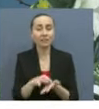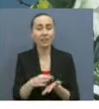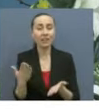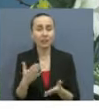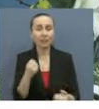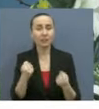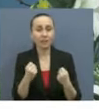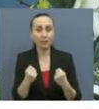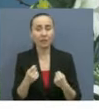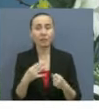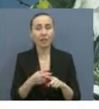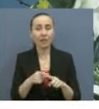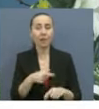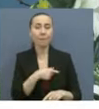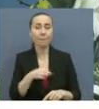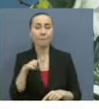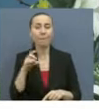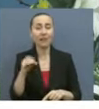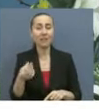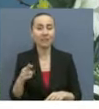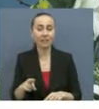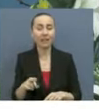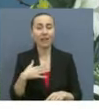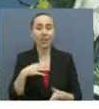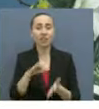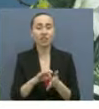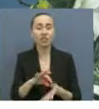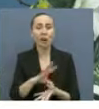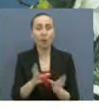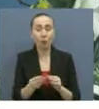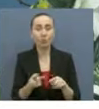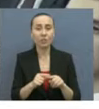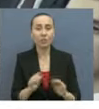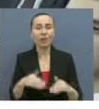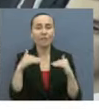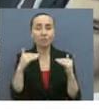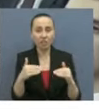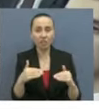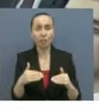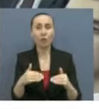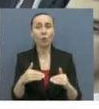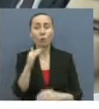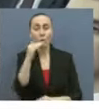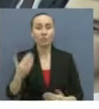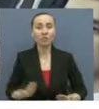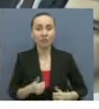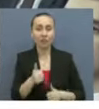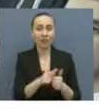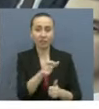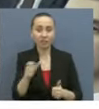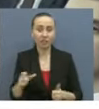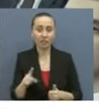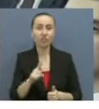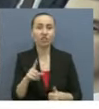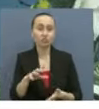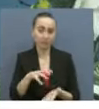доктрине партии. Наша цель – общее повышение уровня жизни каждого жителя, чем мы все вместе и